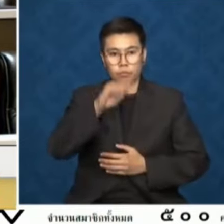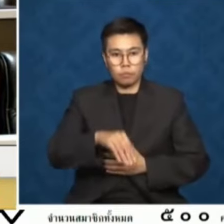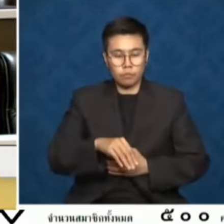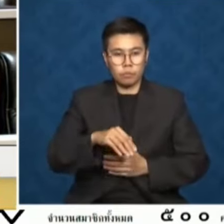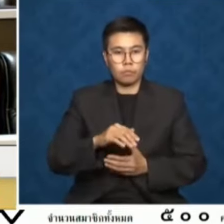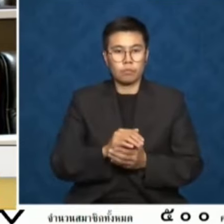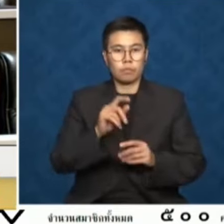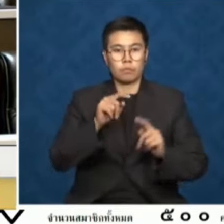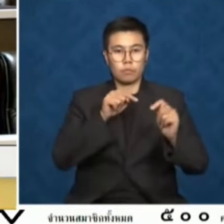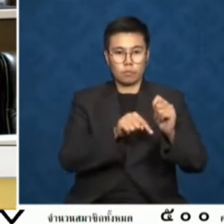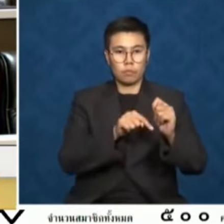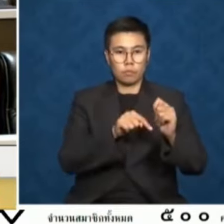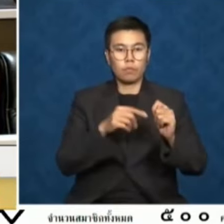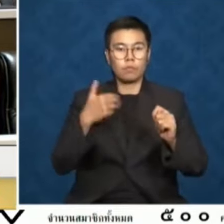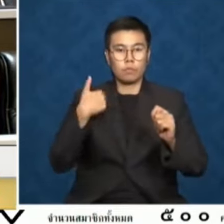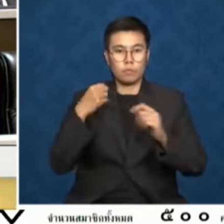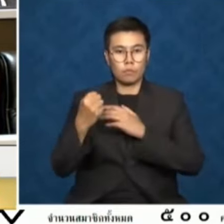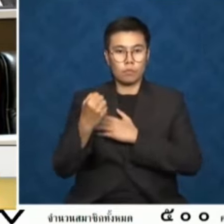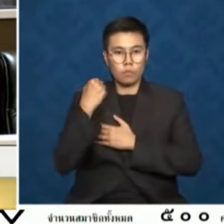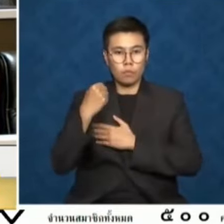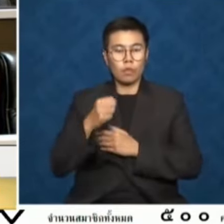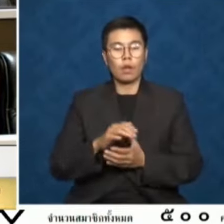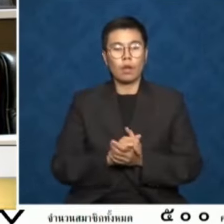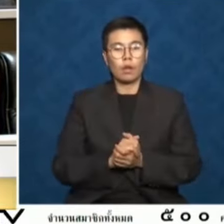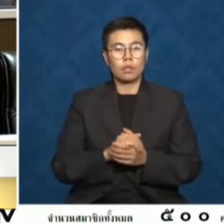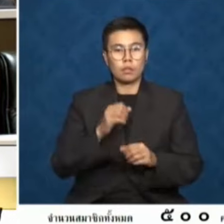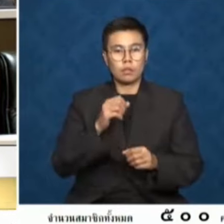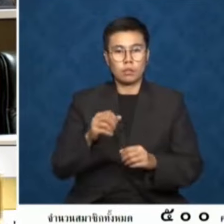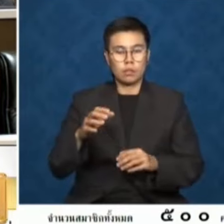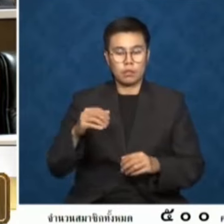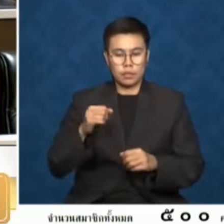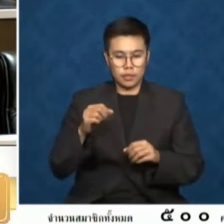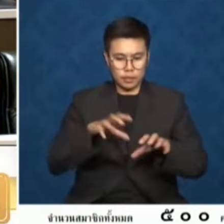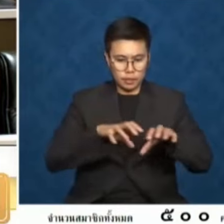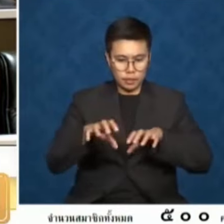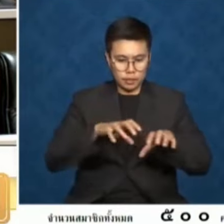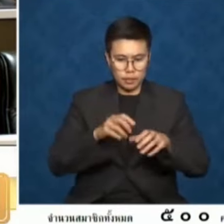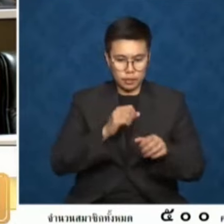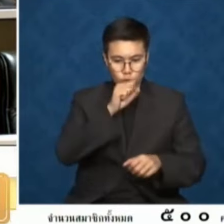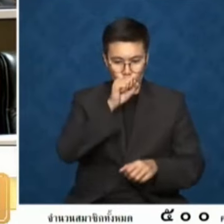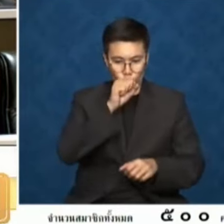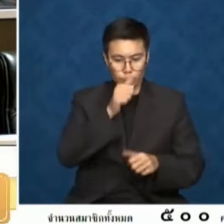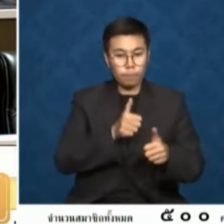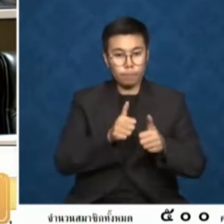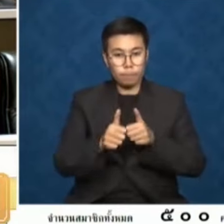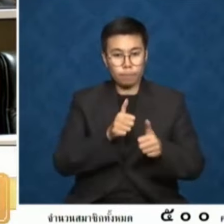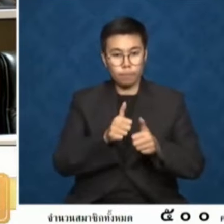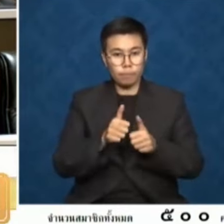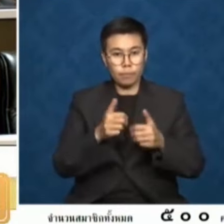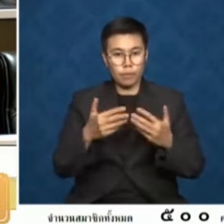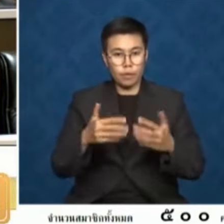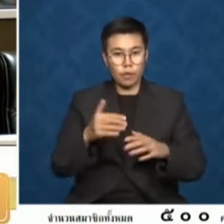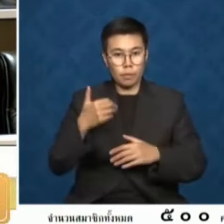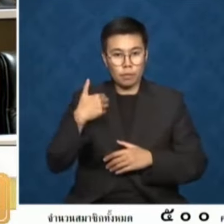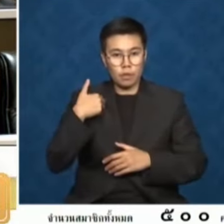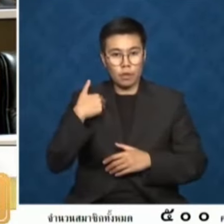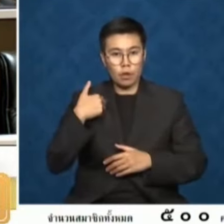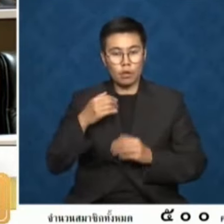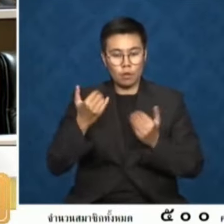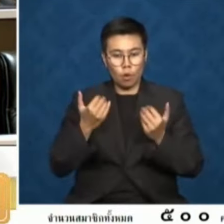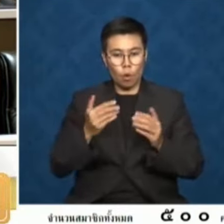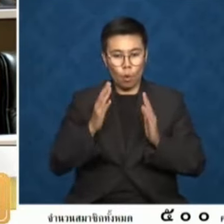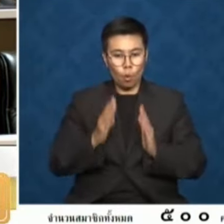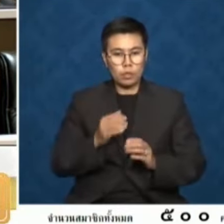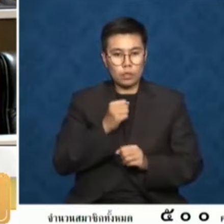านส่วนตำบลมีอำนาจจัดและดำเนินการสอบแข่งขันเพื่อแก้ไขปัญหาการขาดแคลนบุคลาก